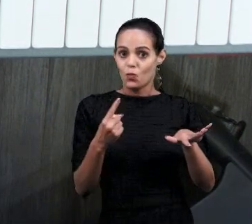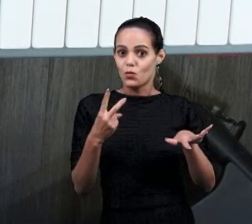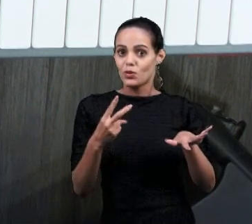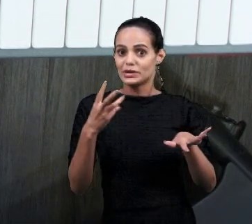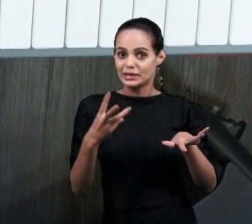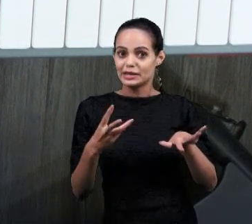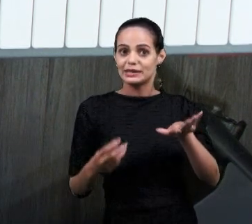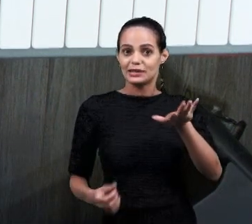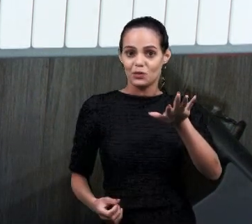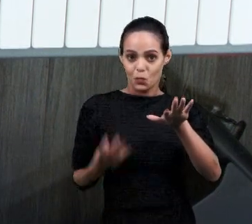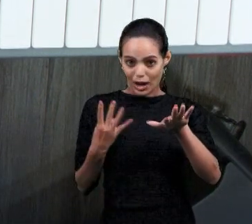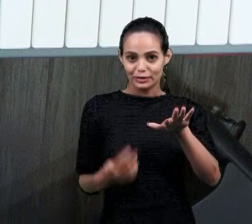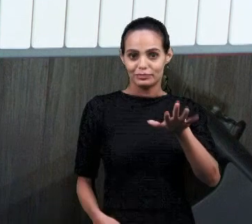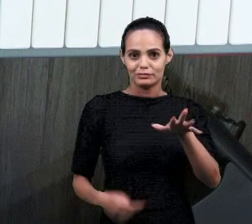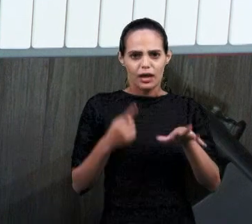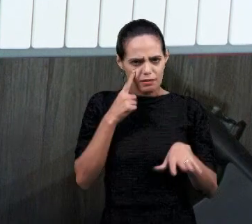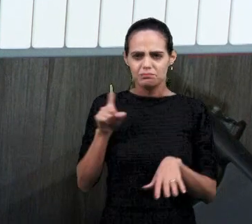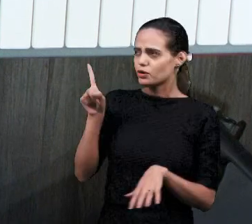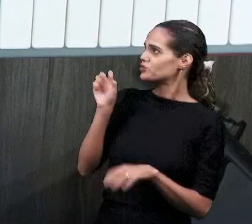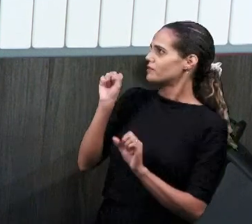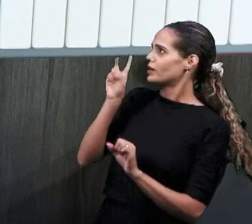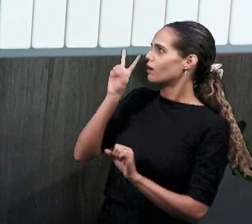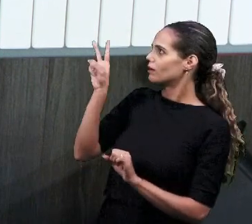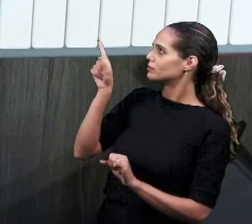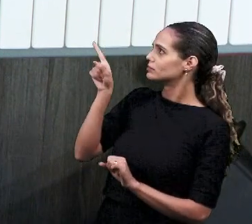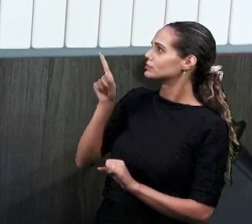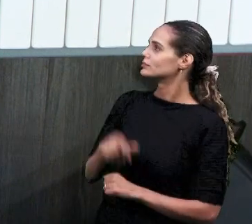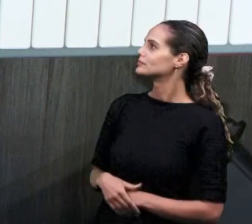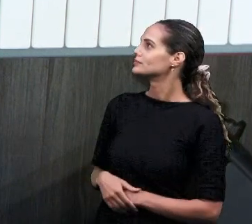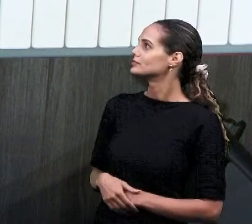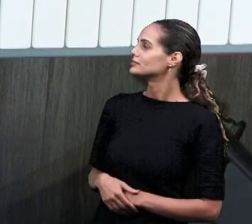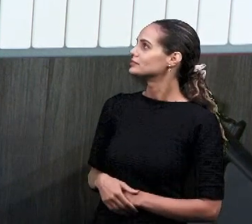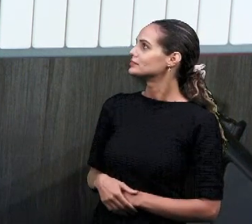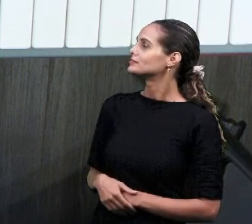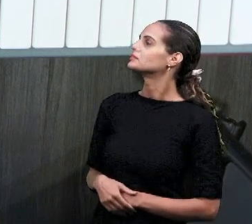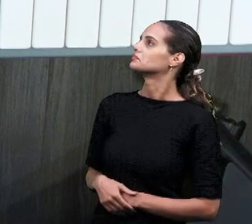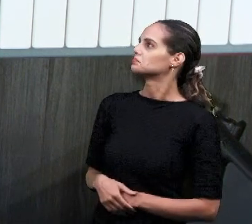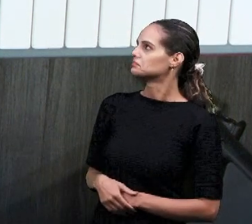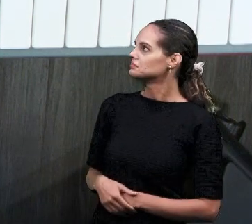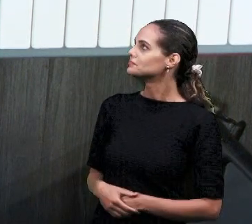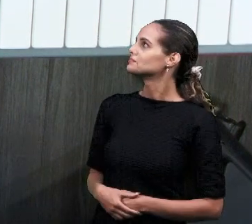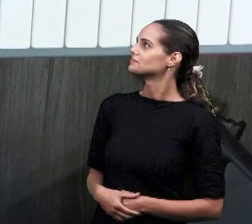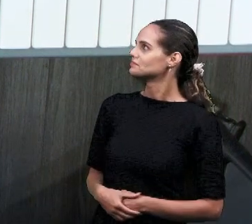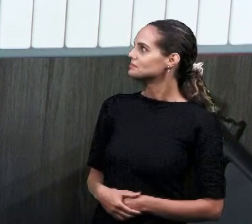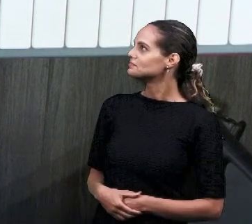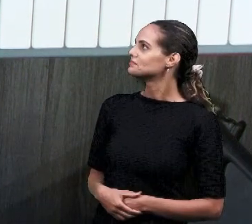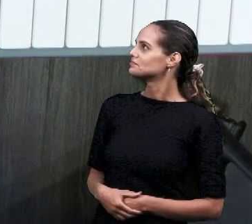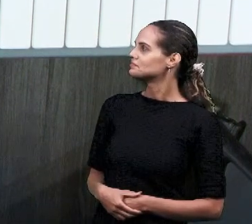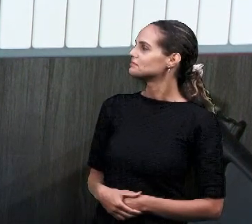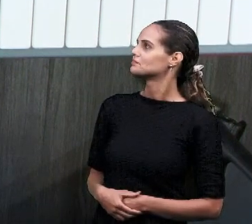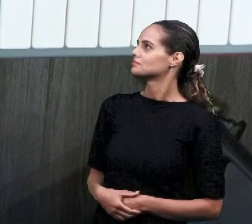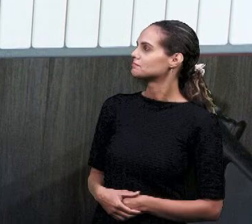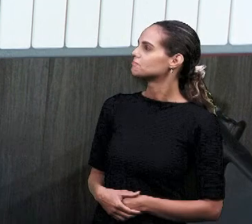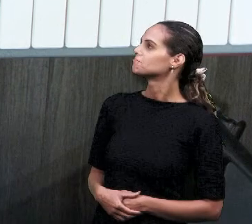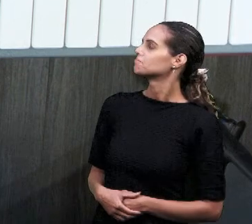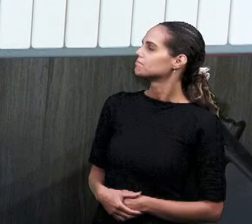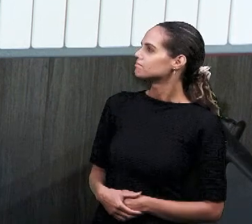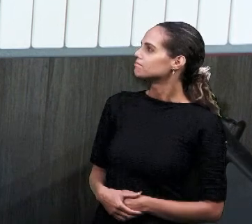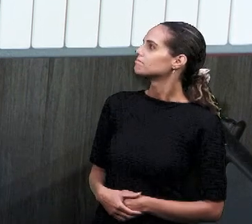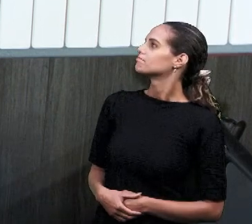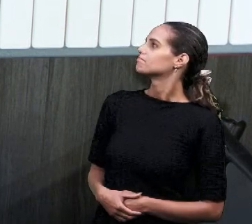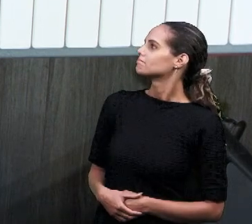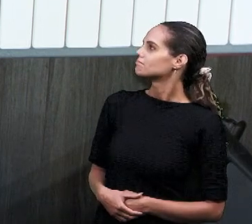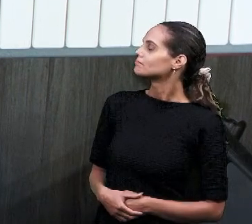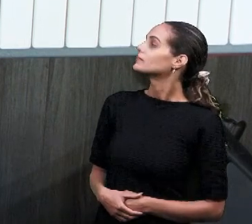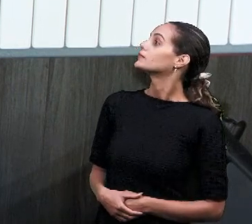4. 1, 2, 3, 4. 1, 2,